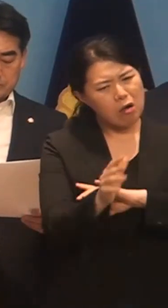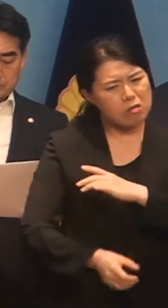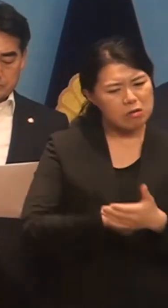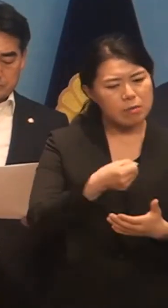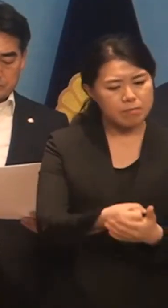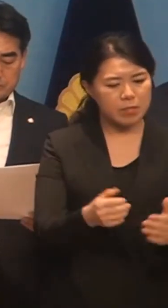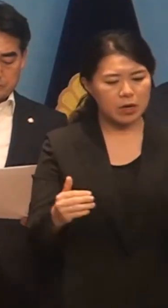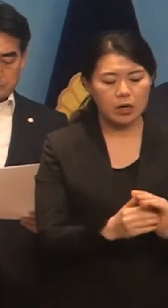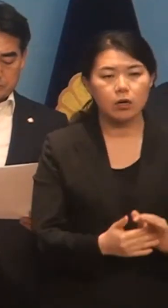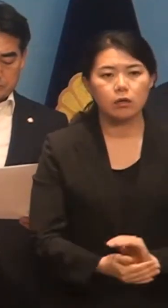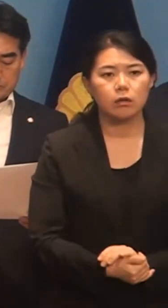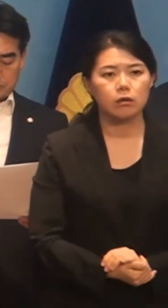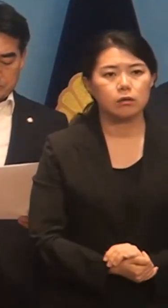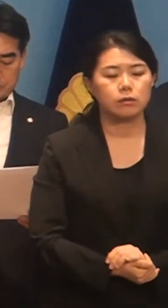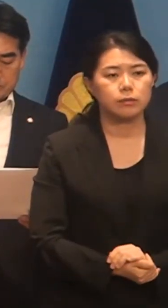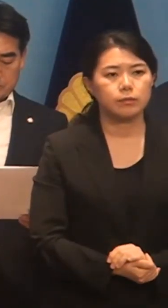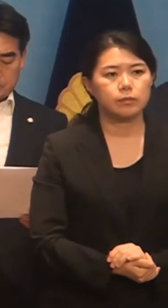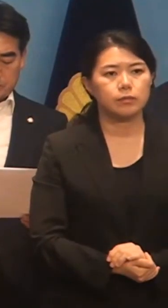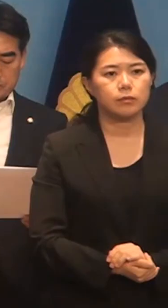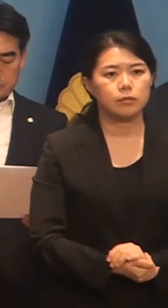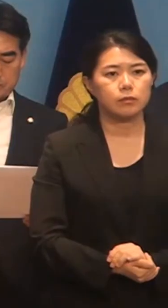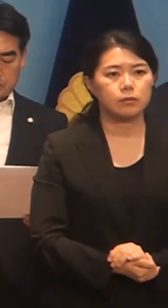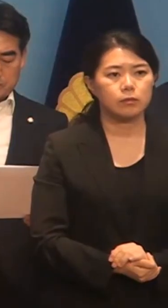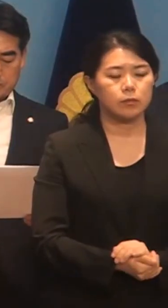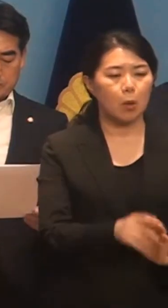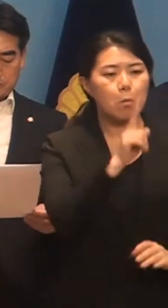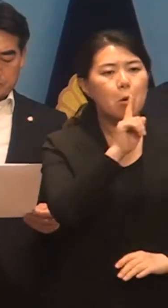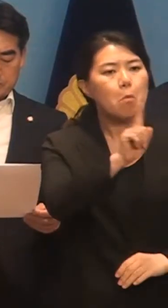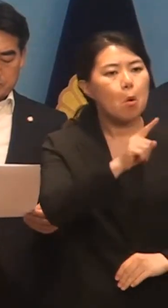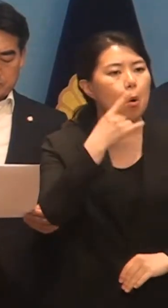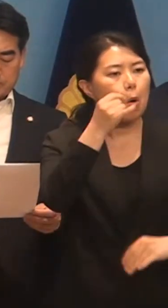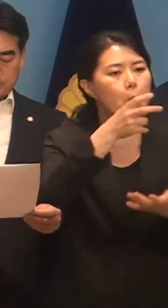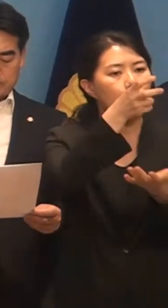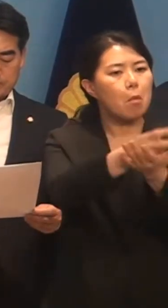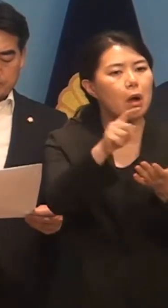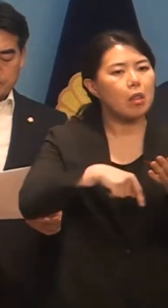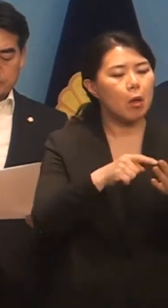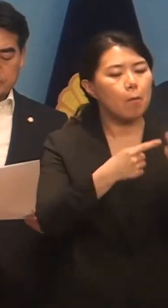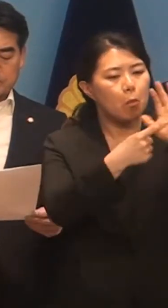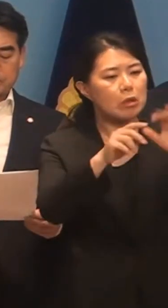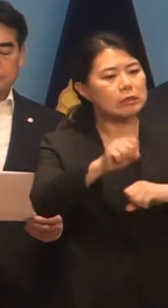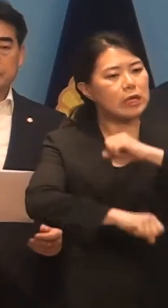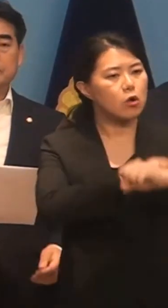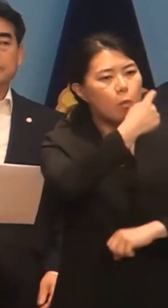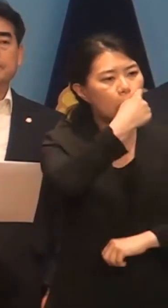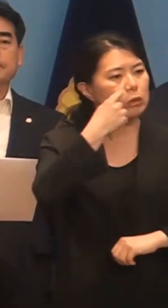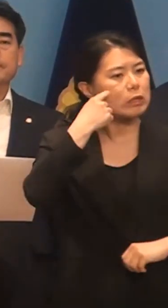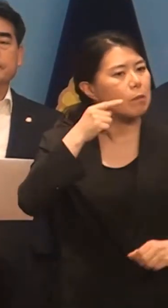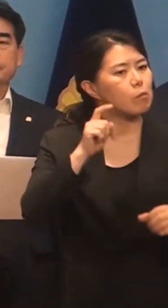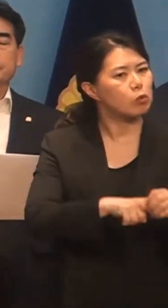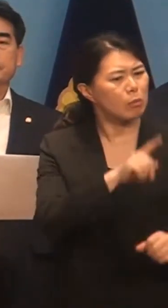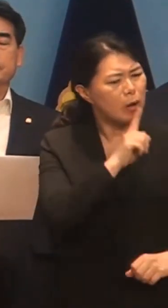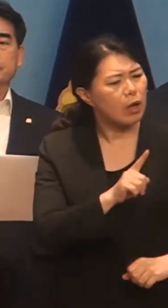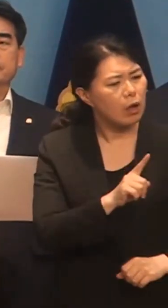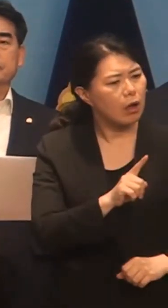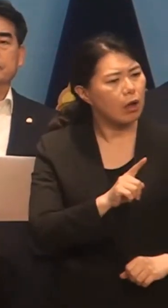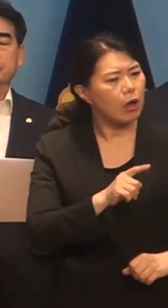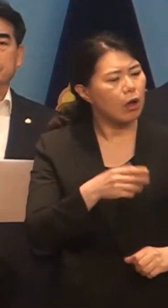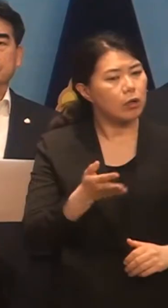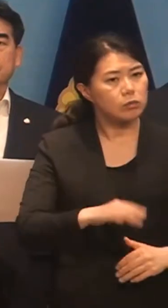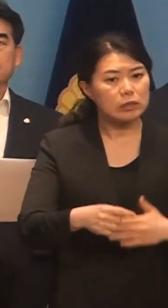강행 처리했습니다. 말로는 헌법상 표현의 자유를 최대한 보장하기 위함이라고 하지만